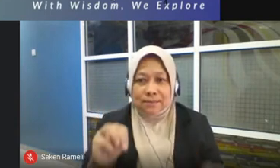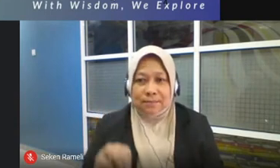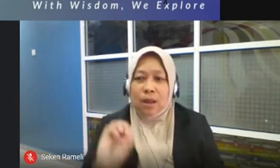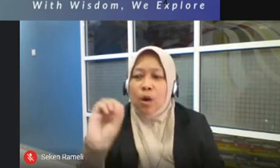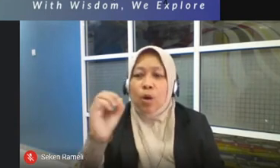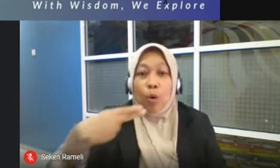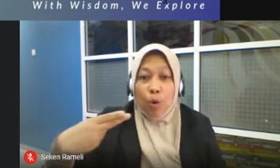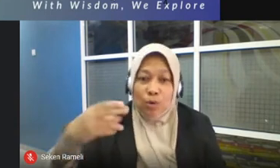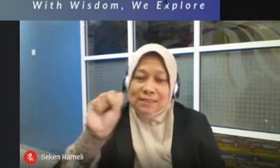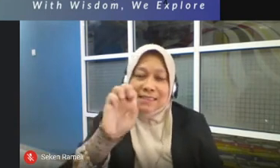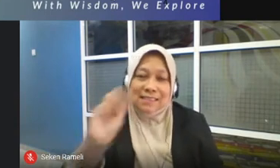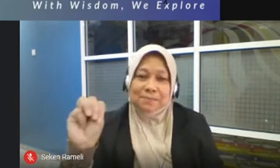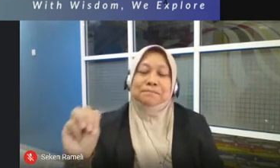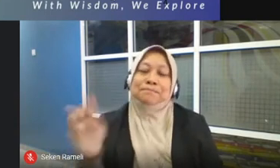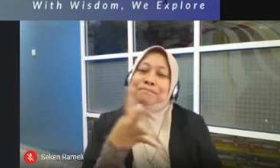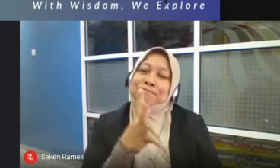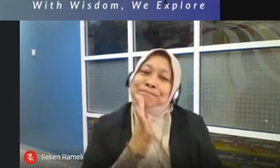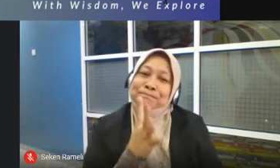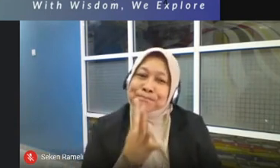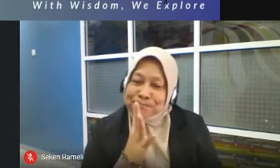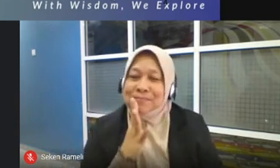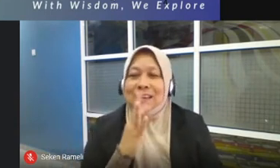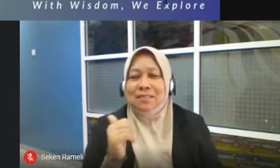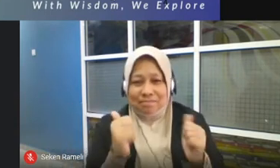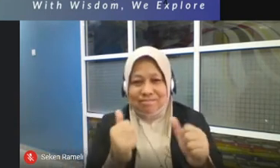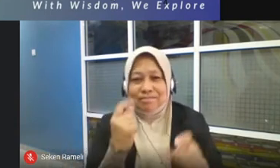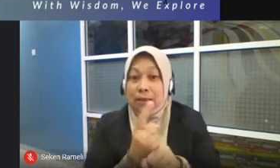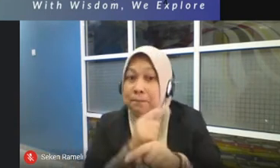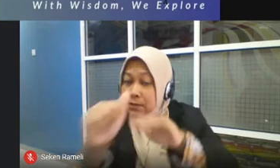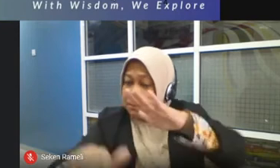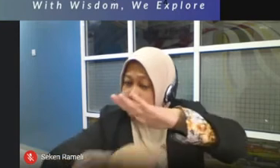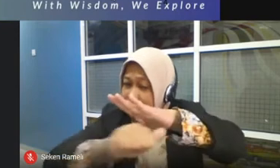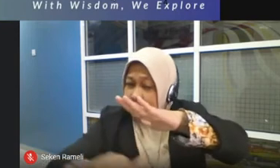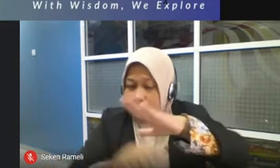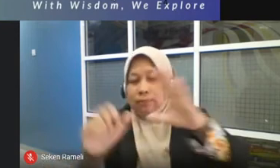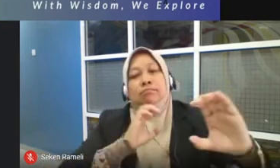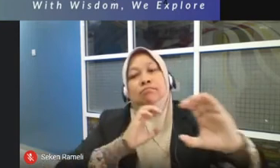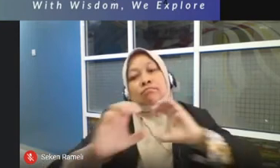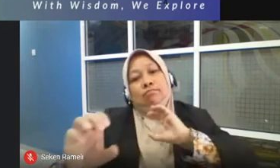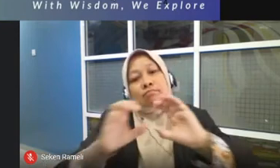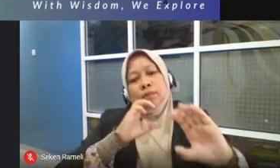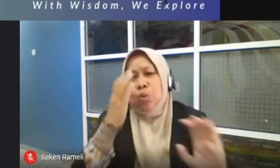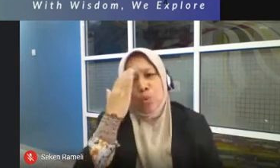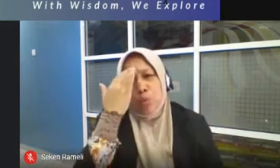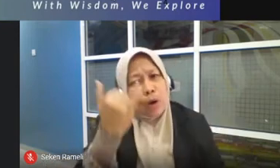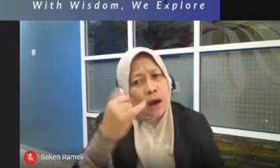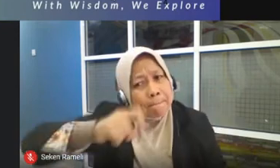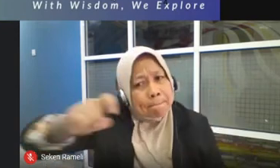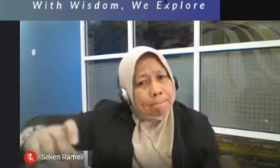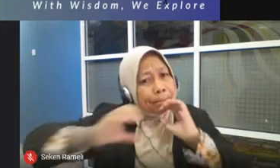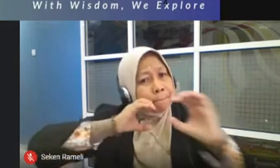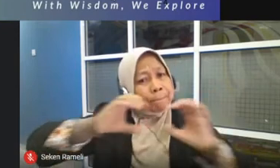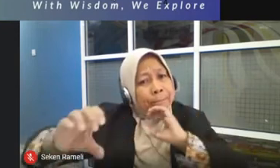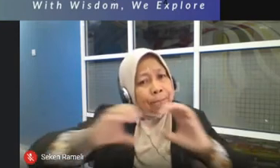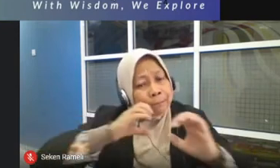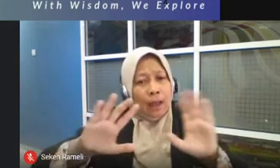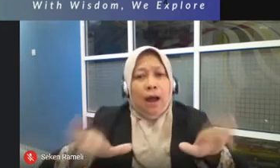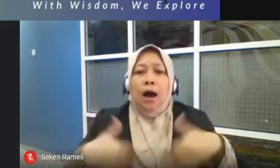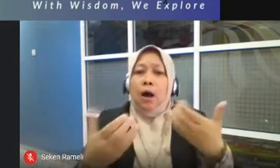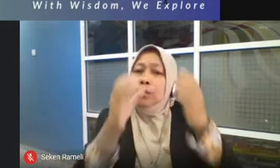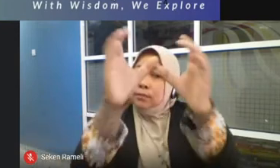Awesome Speaker, okay? Jadi yang pertama sekali, asas komunikasi. Pertama sekali, kenapa kita perlu berkomunikasi dan macam mana